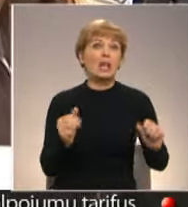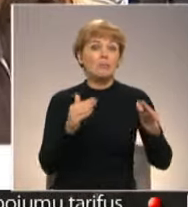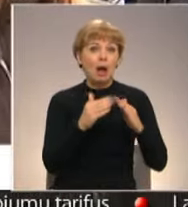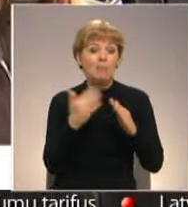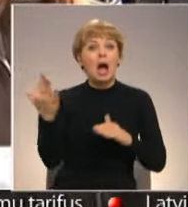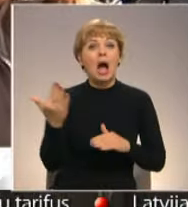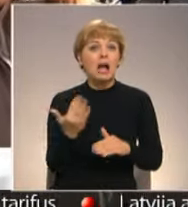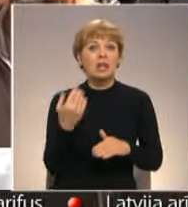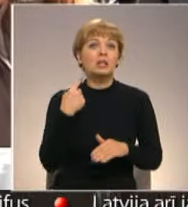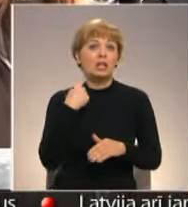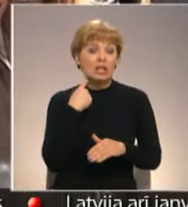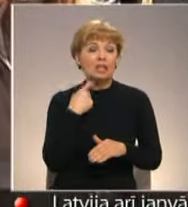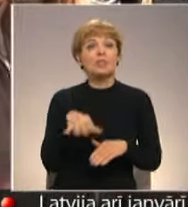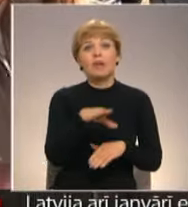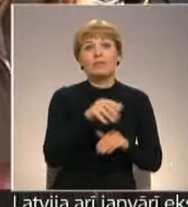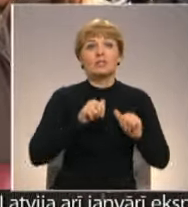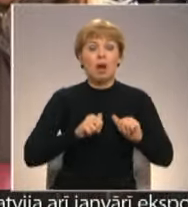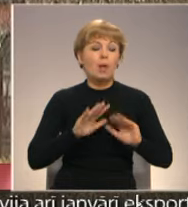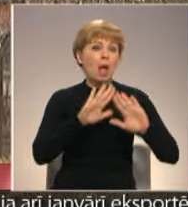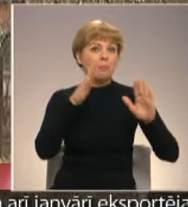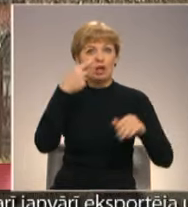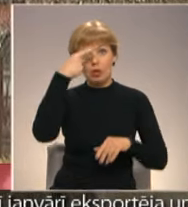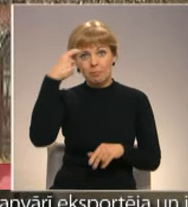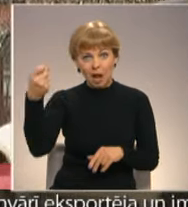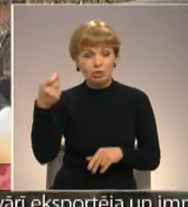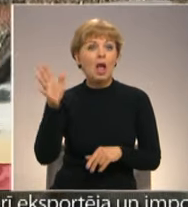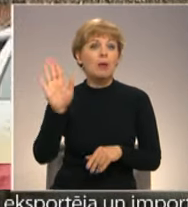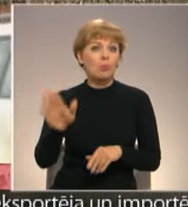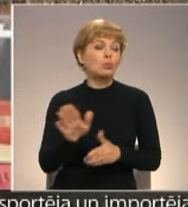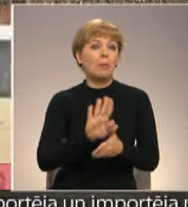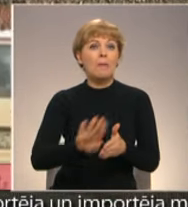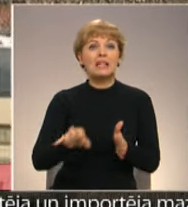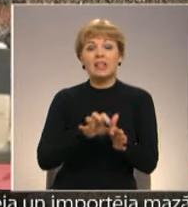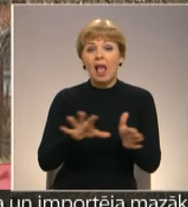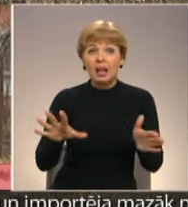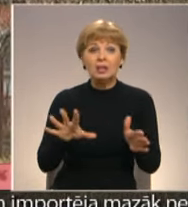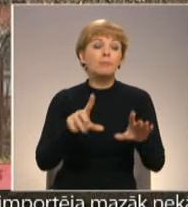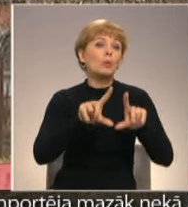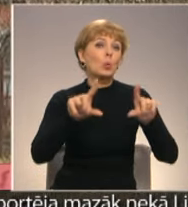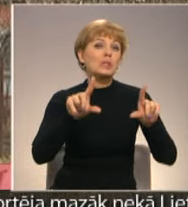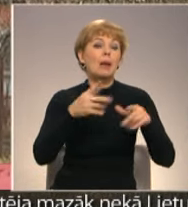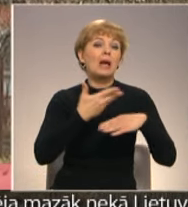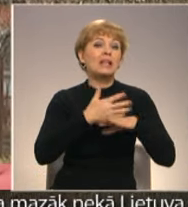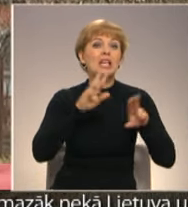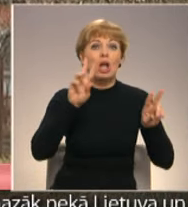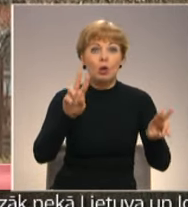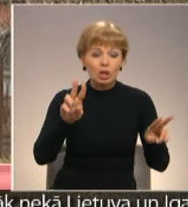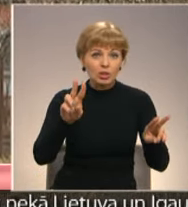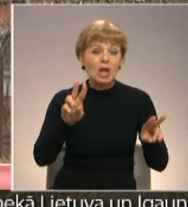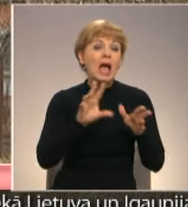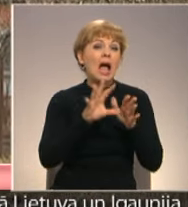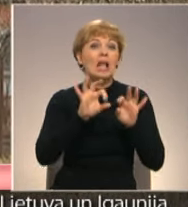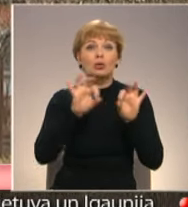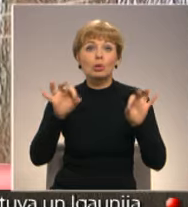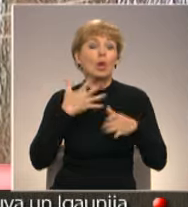no Rīgas. Viss apmierināja. Pēkšņi mums paziņo. Varam palikt bez elektrības. Uzņēmums sadales tīkls norāda, ka tas, ka elektrolīnija